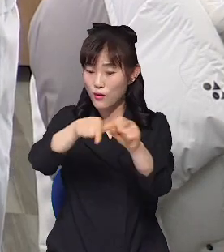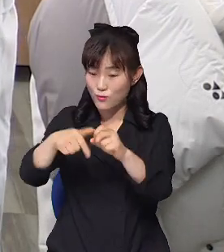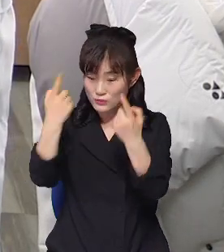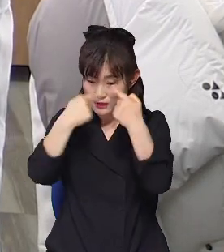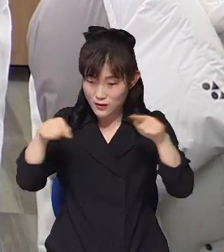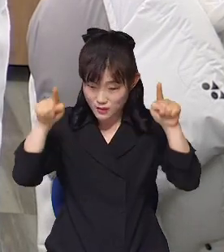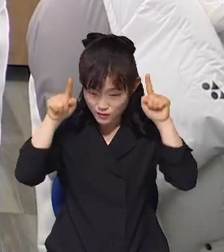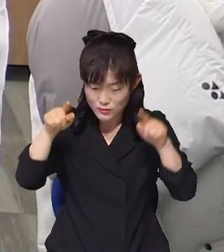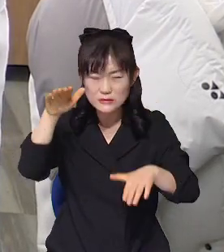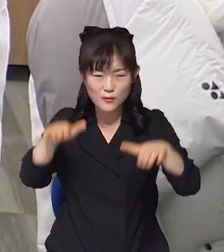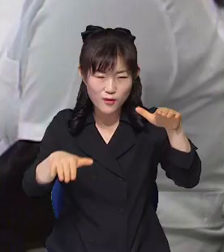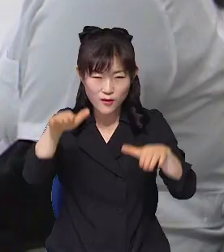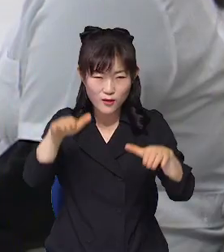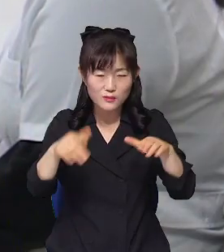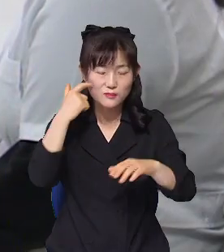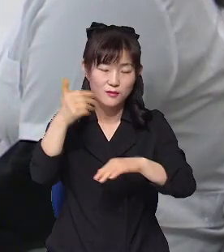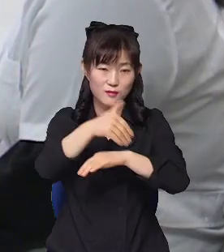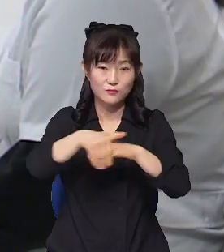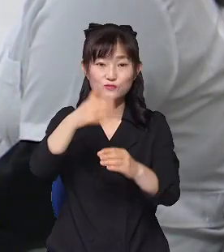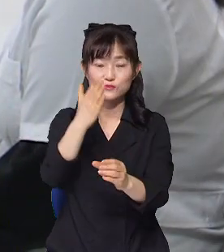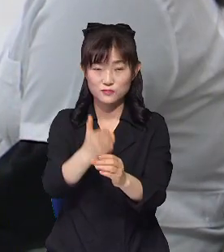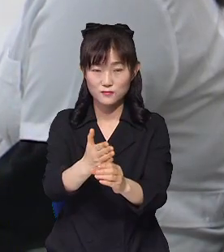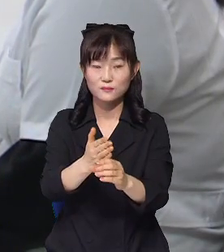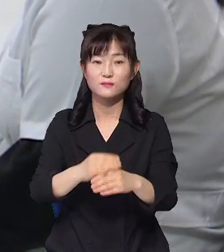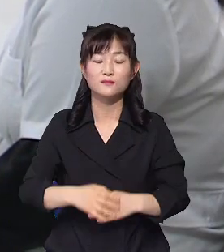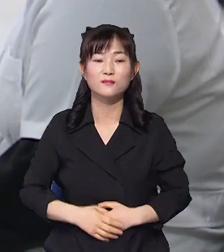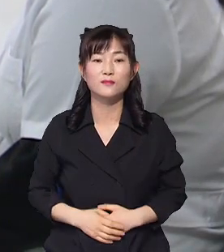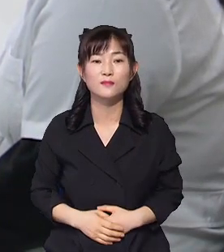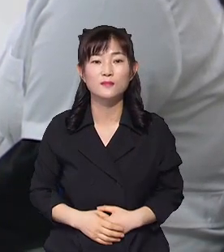대학과의 차별화를 꾀하고 있습니다. KBC 박성호입니다.